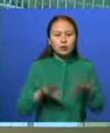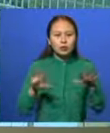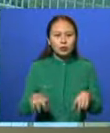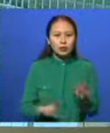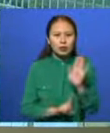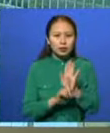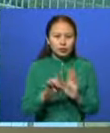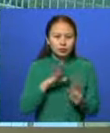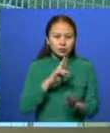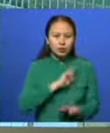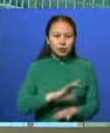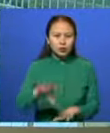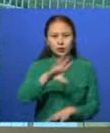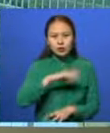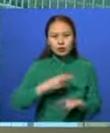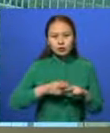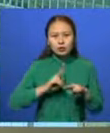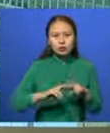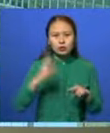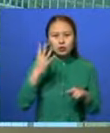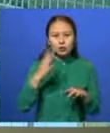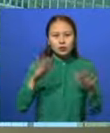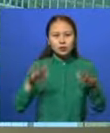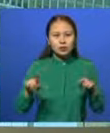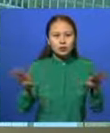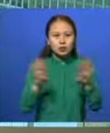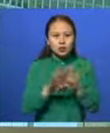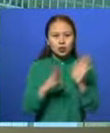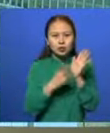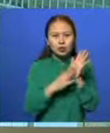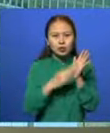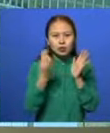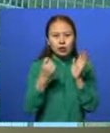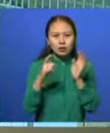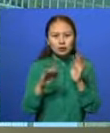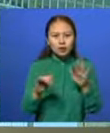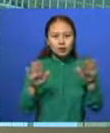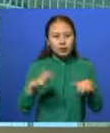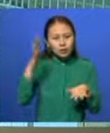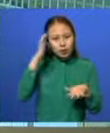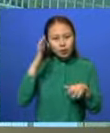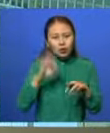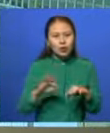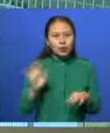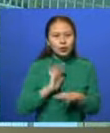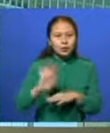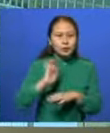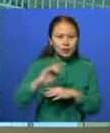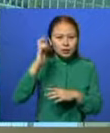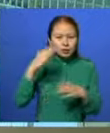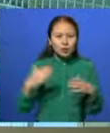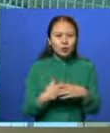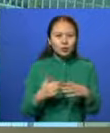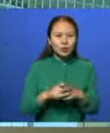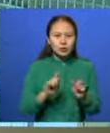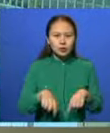басында басталған болатын. Жұмысшылар үкіметтің төрт кен орнын жауып, қалған 9 шахтаны басқа көмір экспорттаушы мемлекеттік компанияның еншісіне